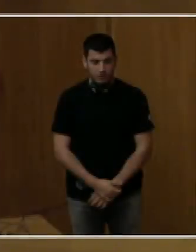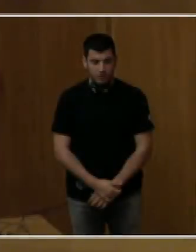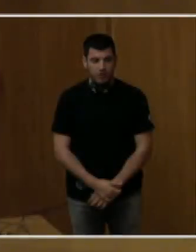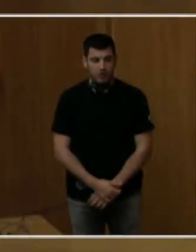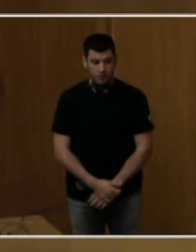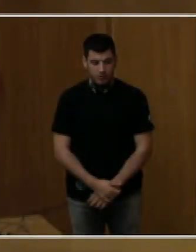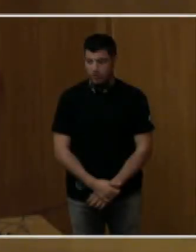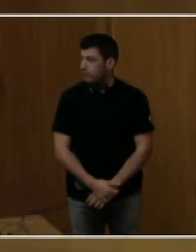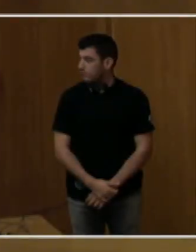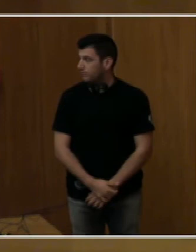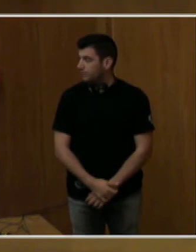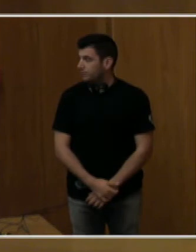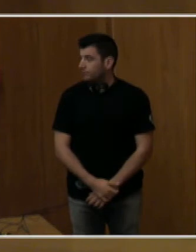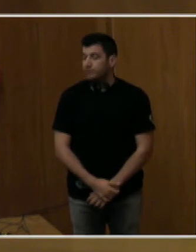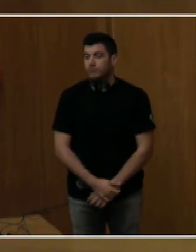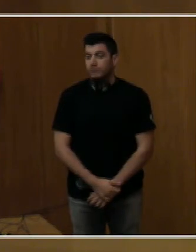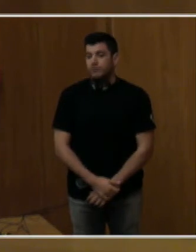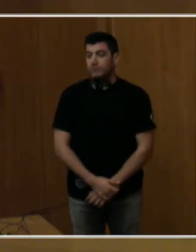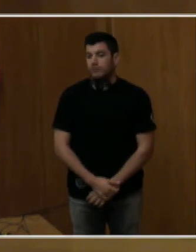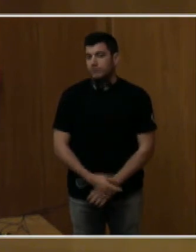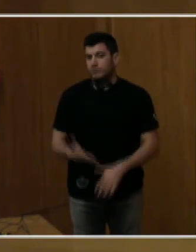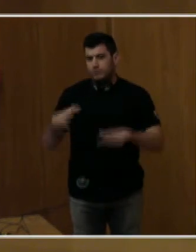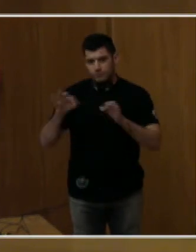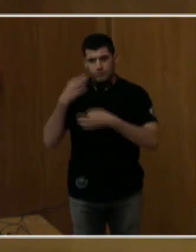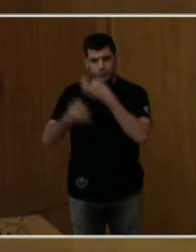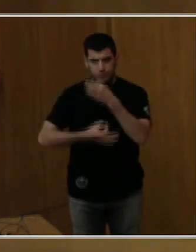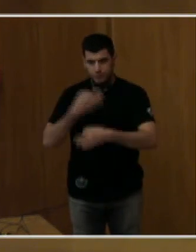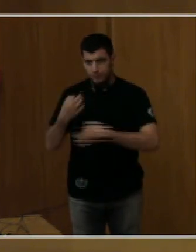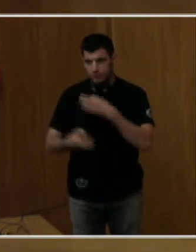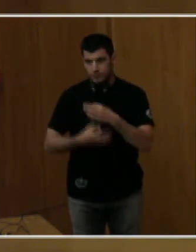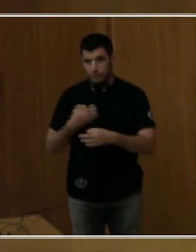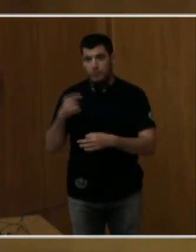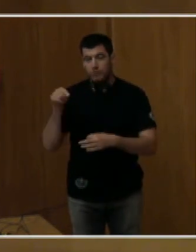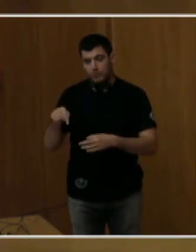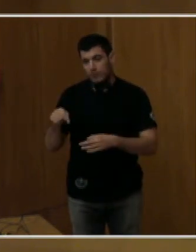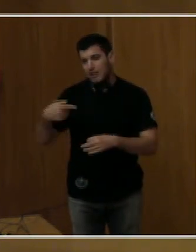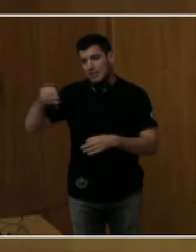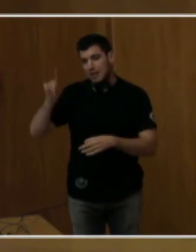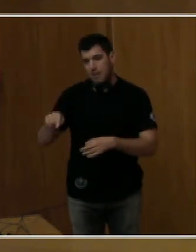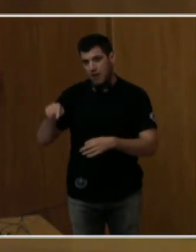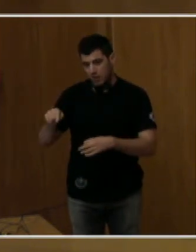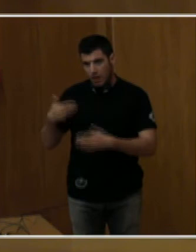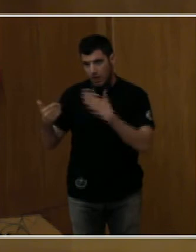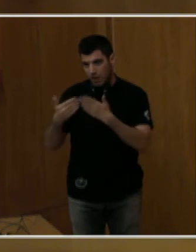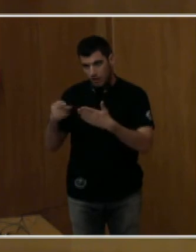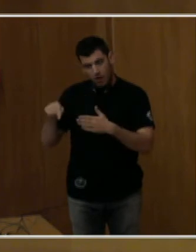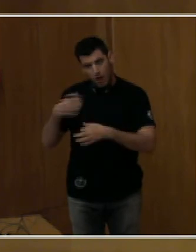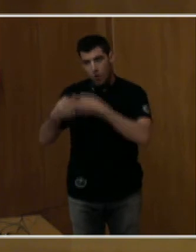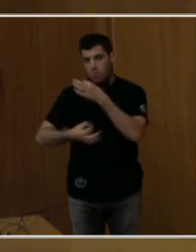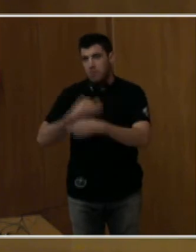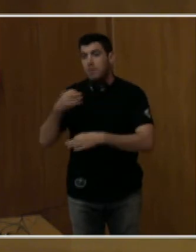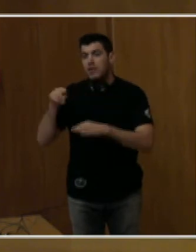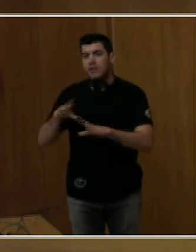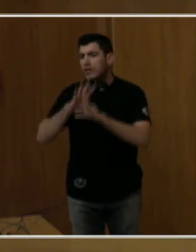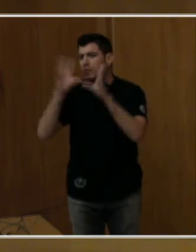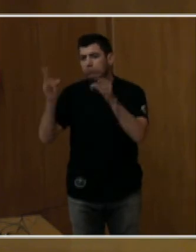Σε έχουν προλογίσει ήδη από την αρχή της ημερίδας αυτής τι περιλαμβάνει